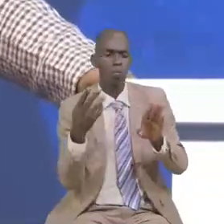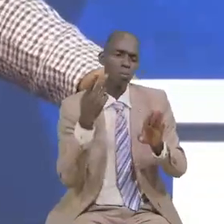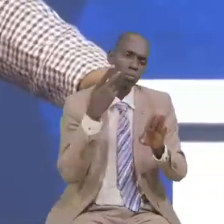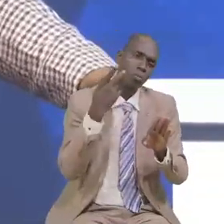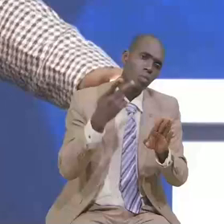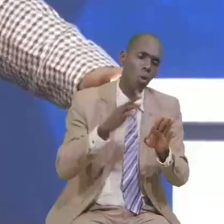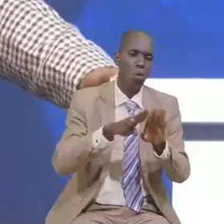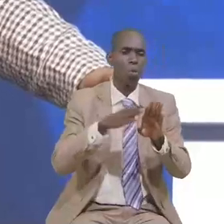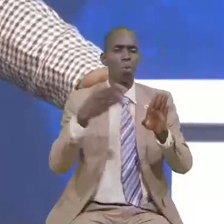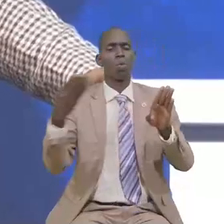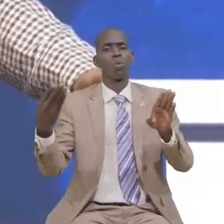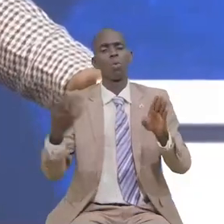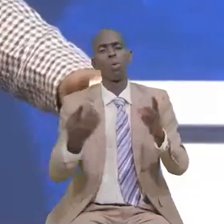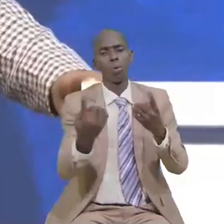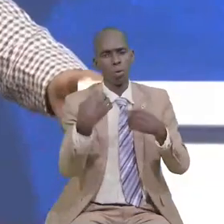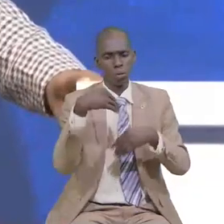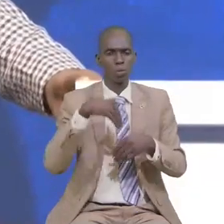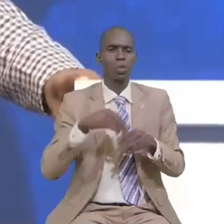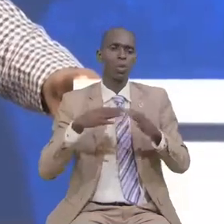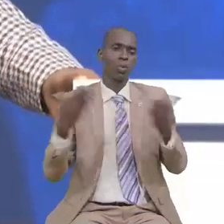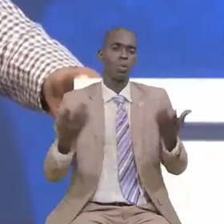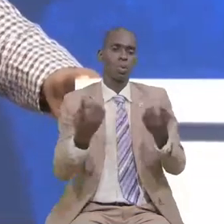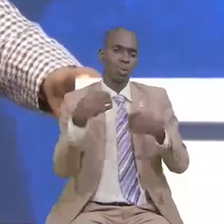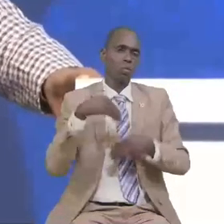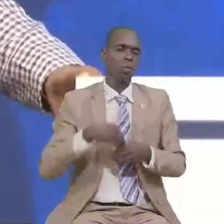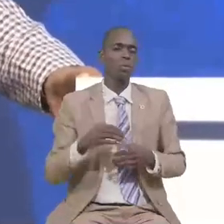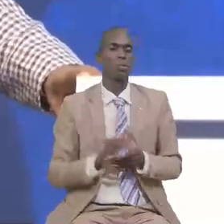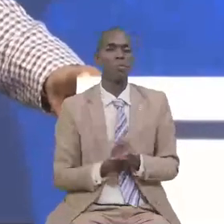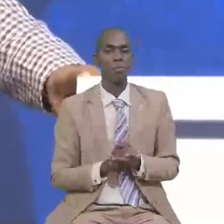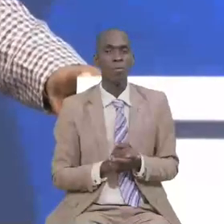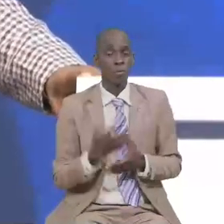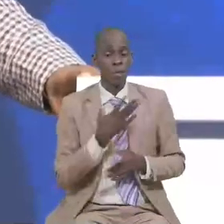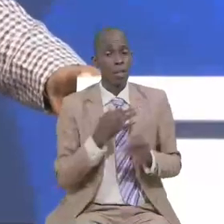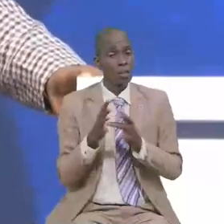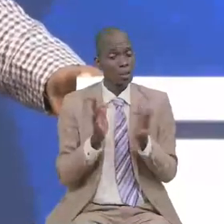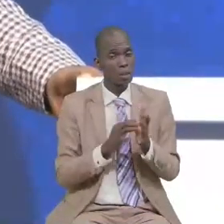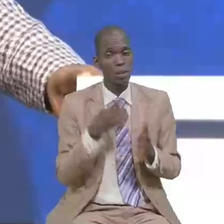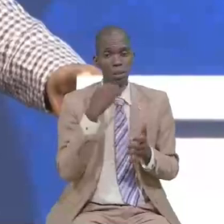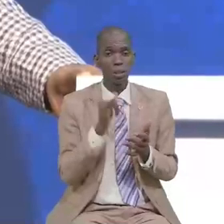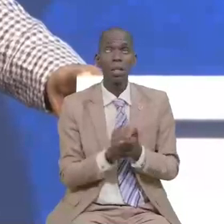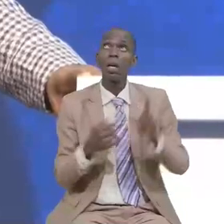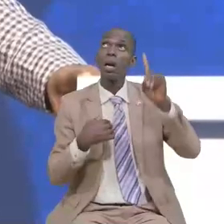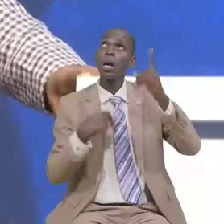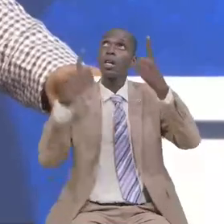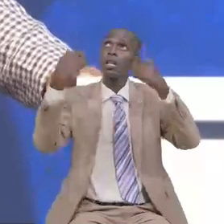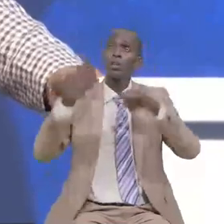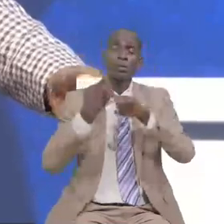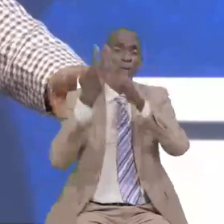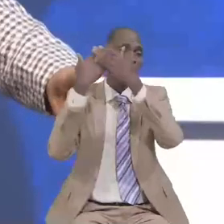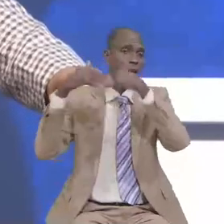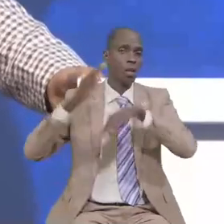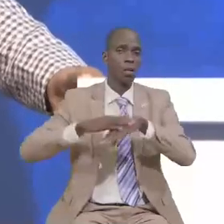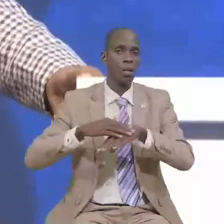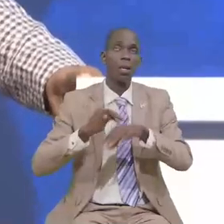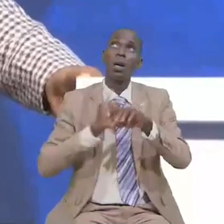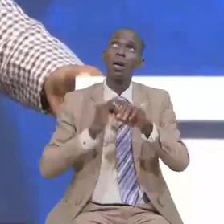tu l'ouvres la porte, tu dis, mais rentre monsieur. Jésus dit, je viens du ciel. Je viens